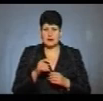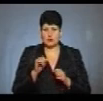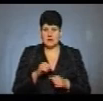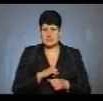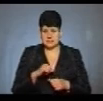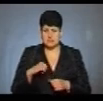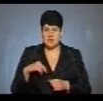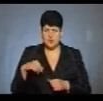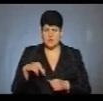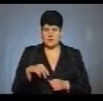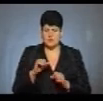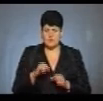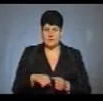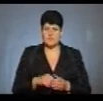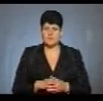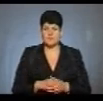самостійно пересуватися.